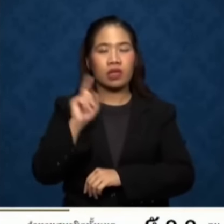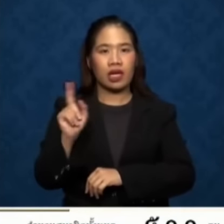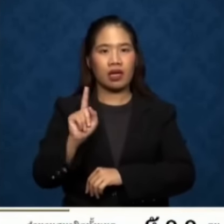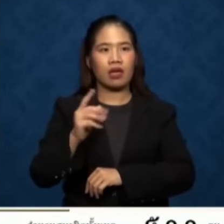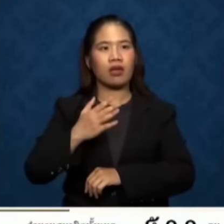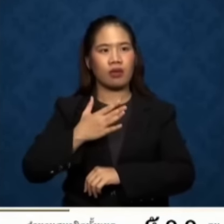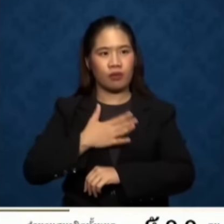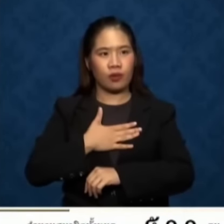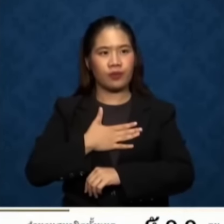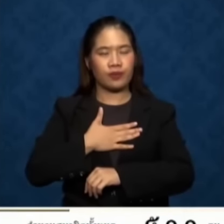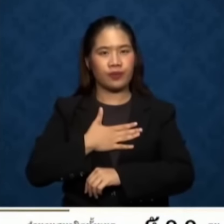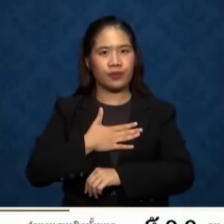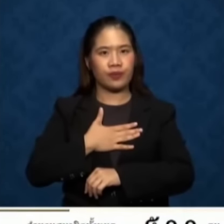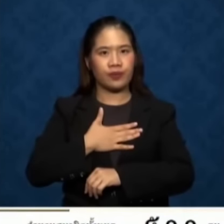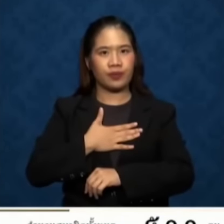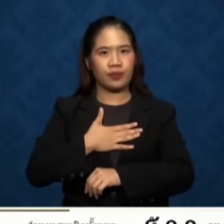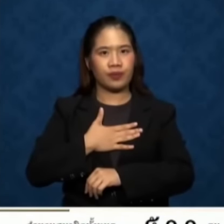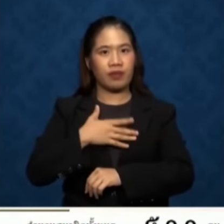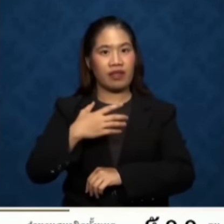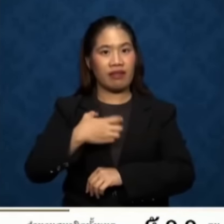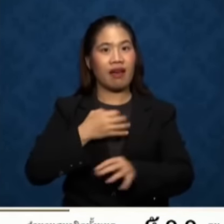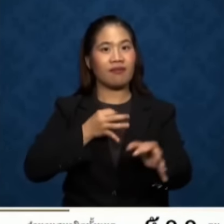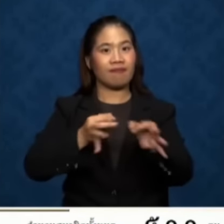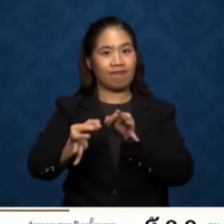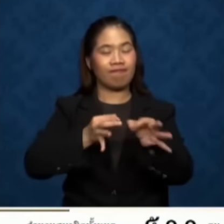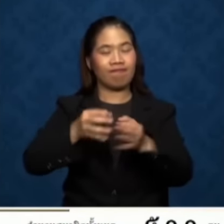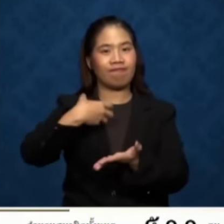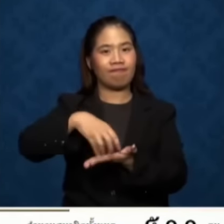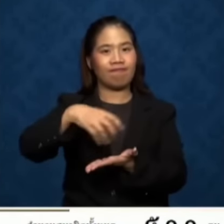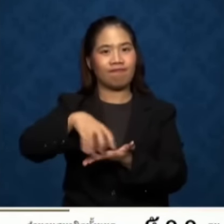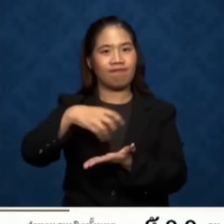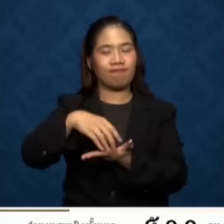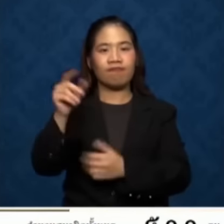มจึงอยากจะกราบเรียนว่า